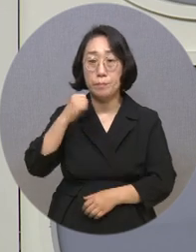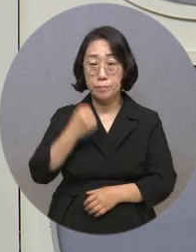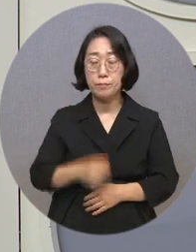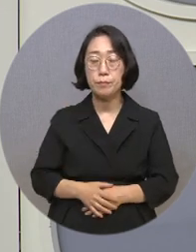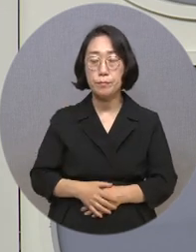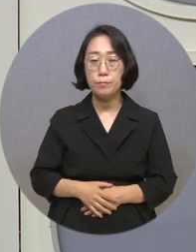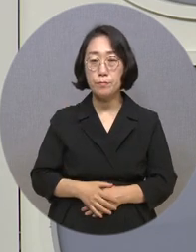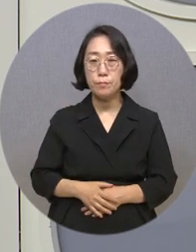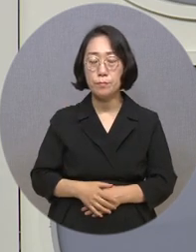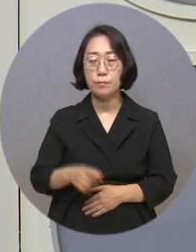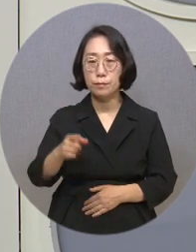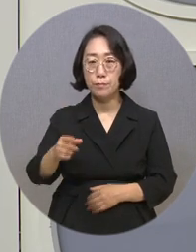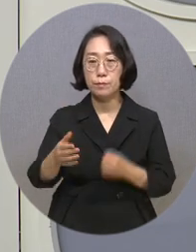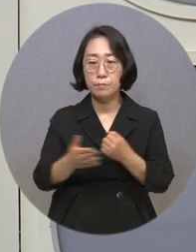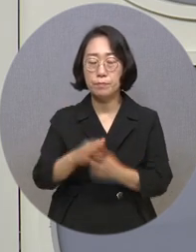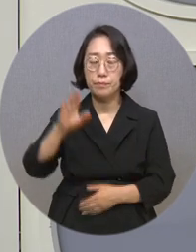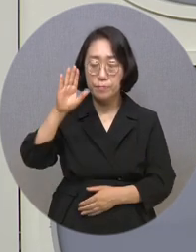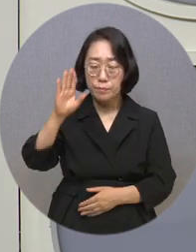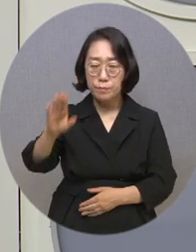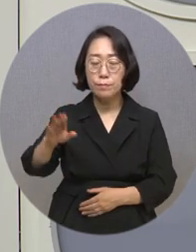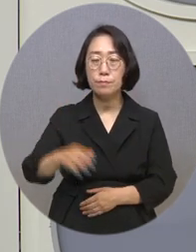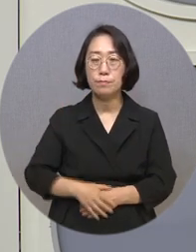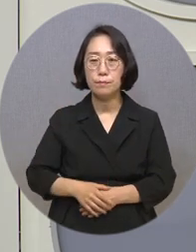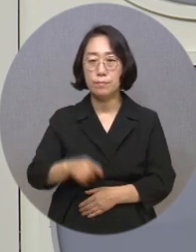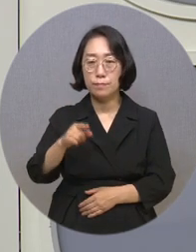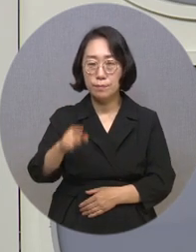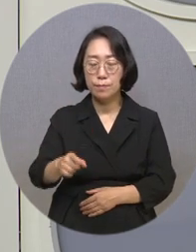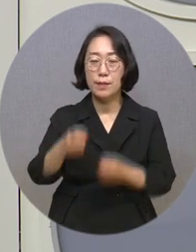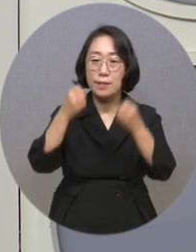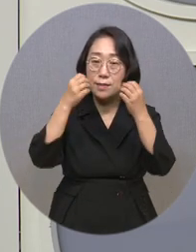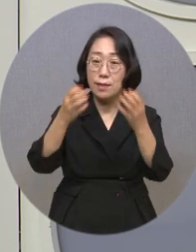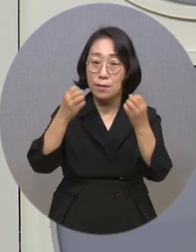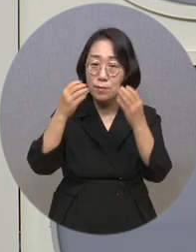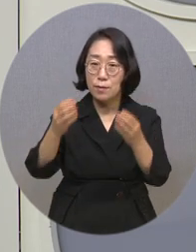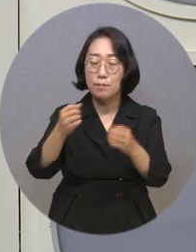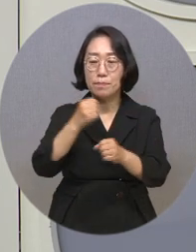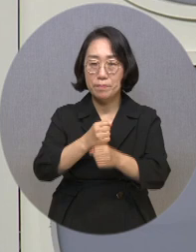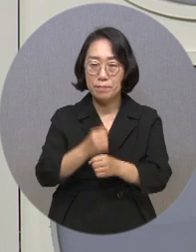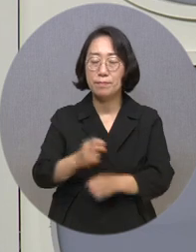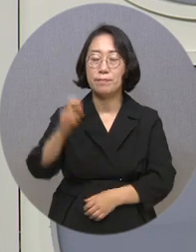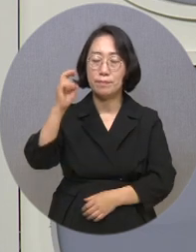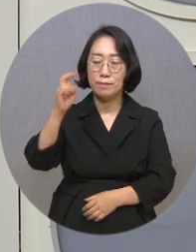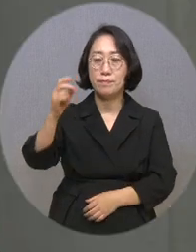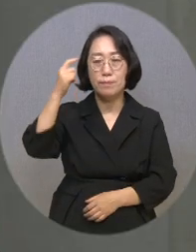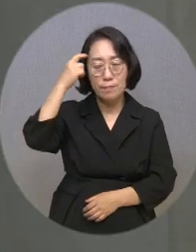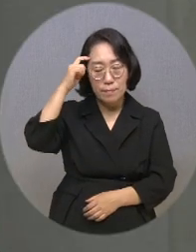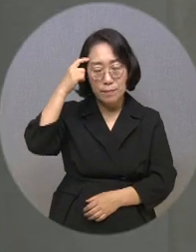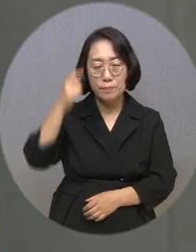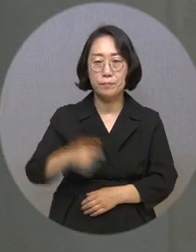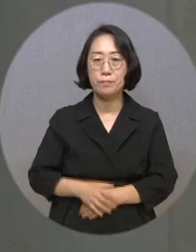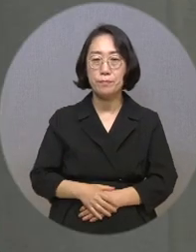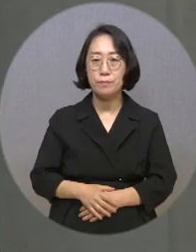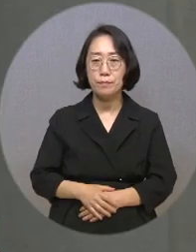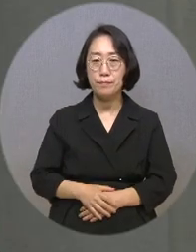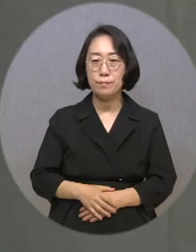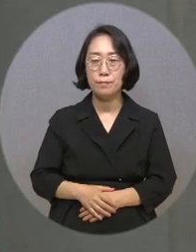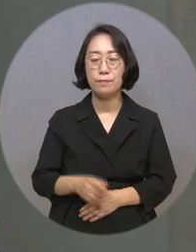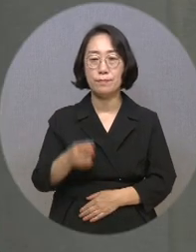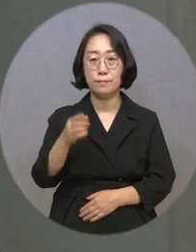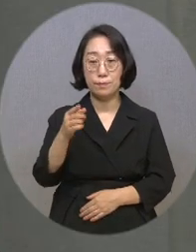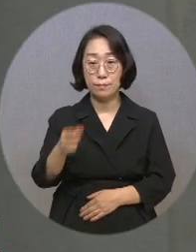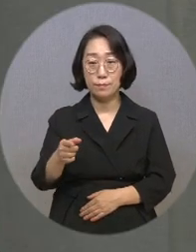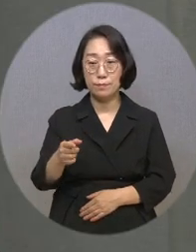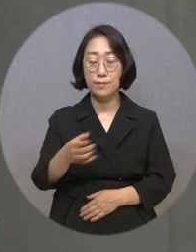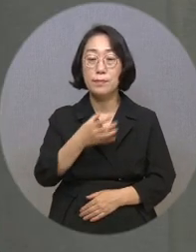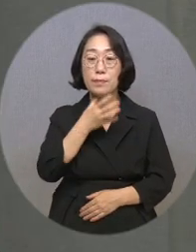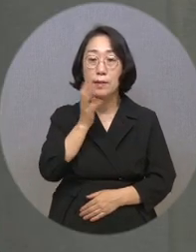경우 대비해서 아마 앞으로 그런 것도 우리나라에 생길 거라고 생각합니다. 그 이제 그런 많은